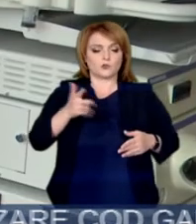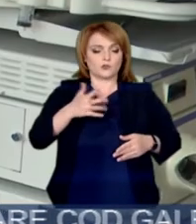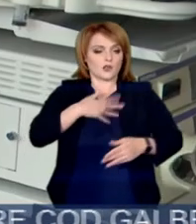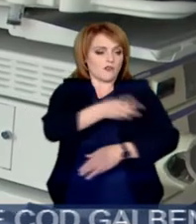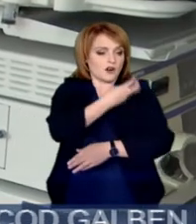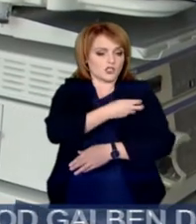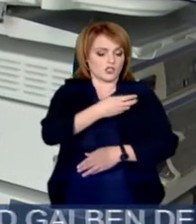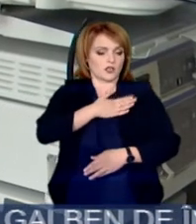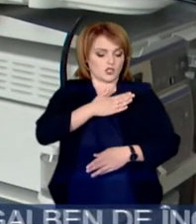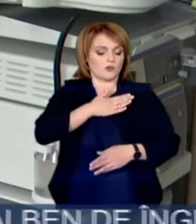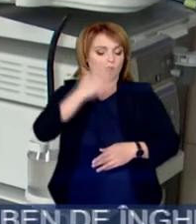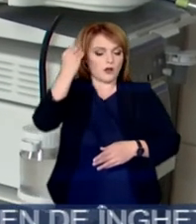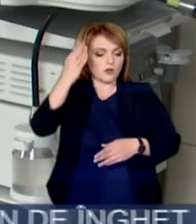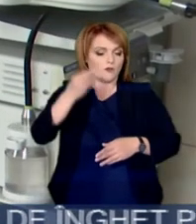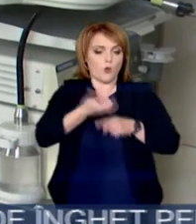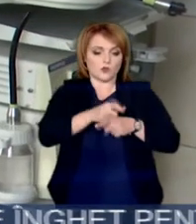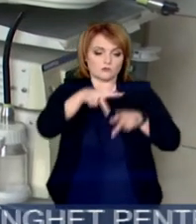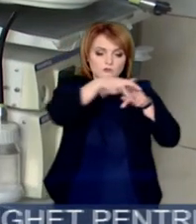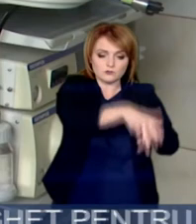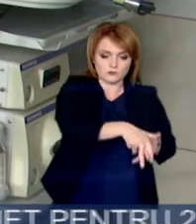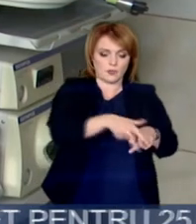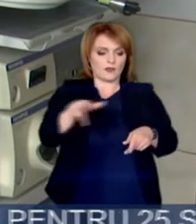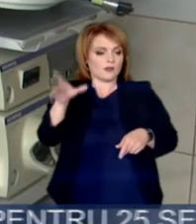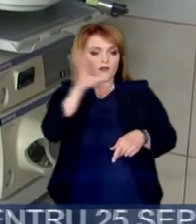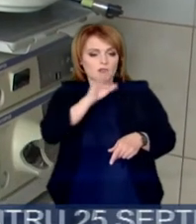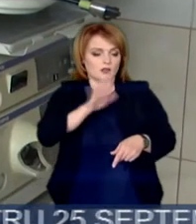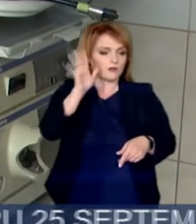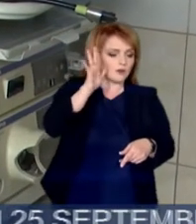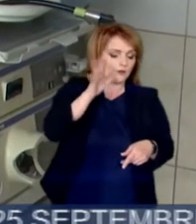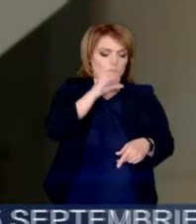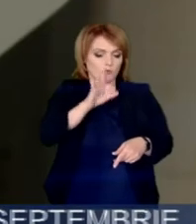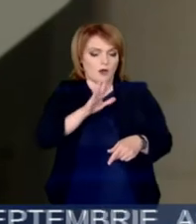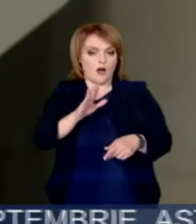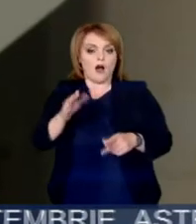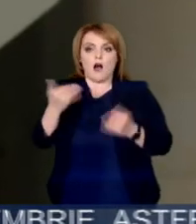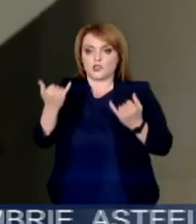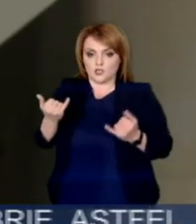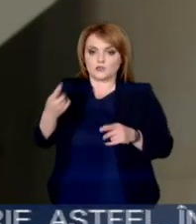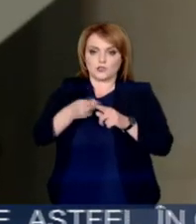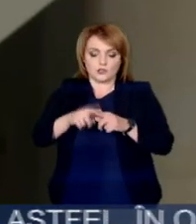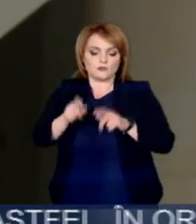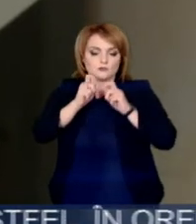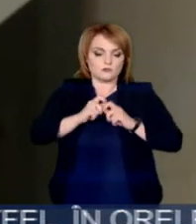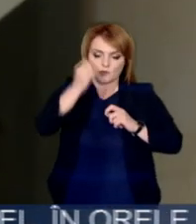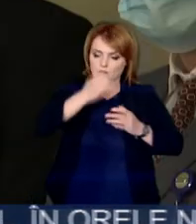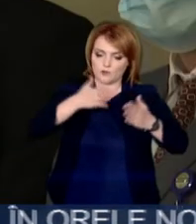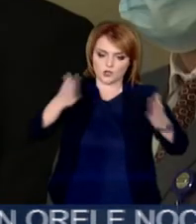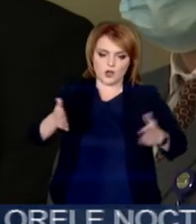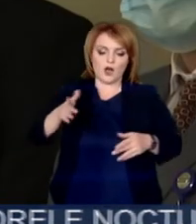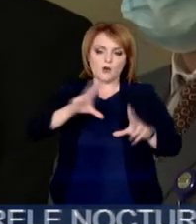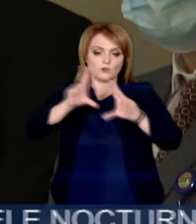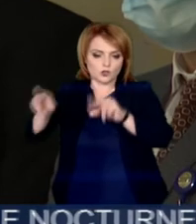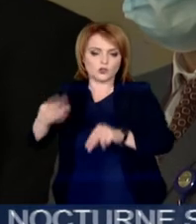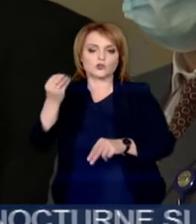pentru Migrație, Lars Johan Lönnback, susține că ajutorul pentru pacienții din țara noastră, bolnavi incurabili, nu se va opri aici.